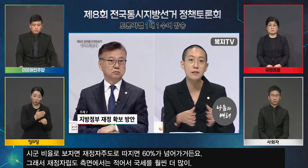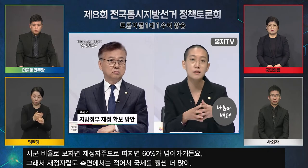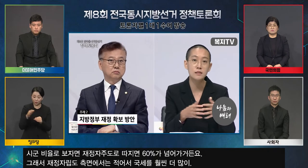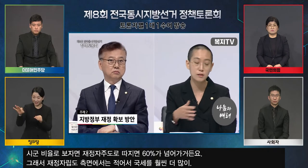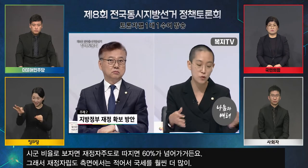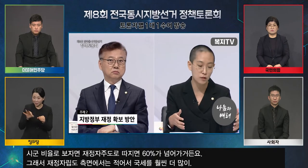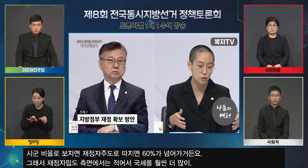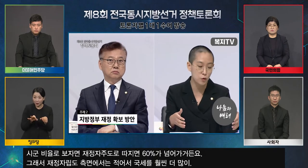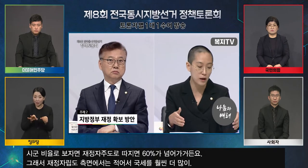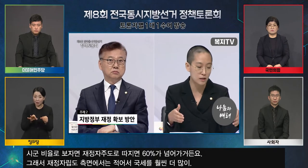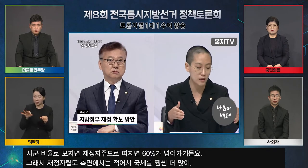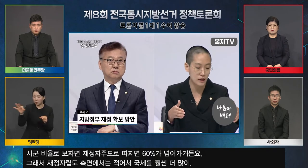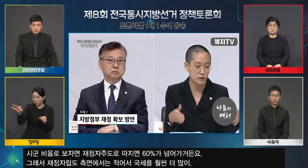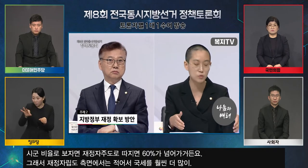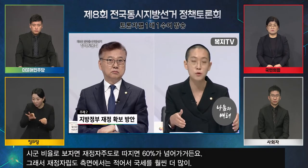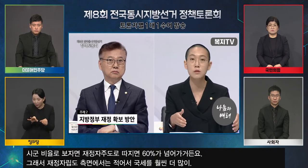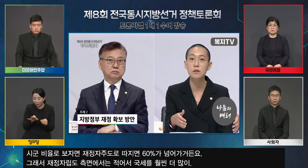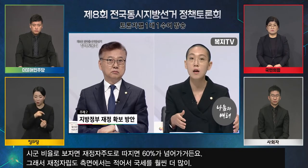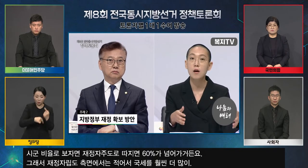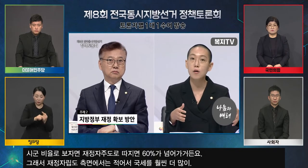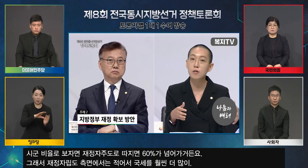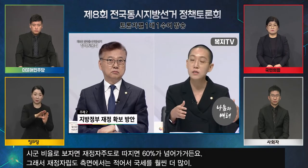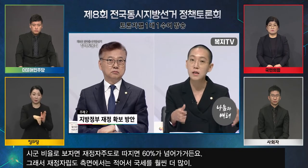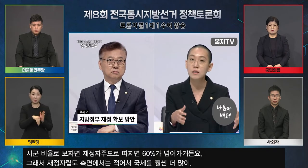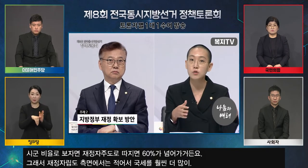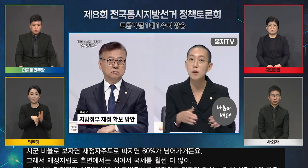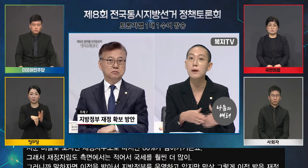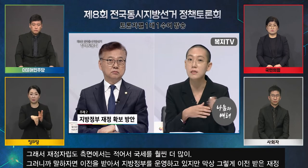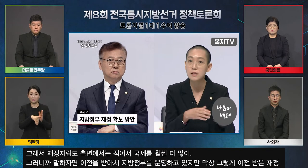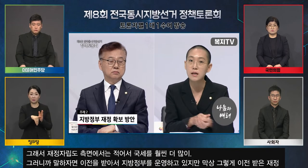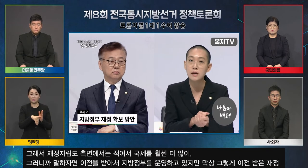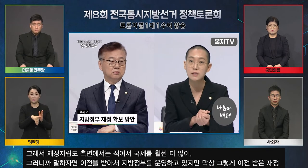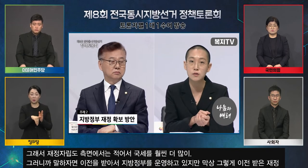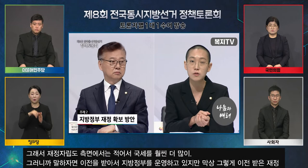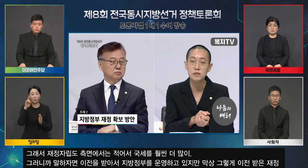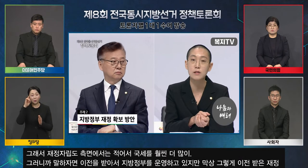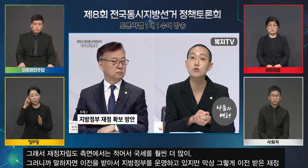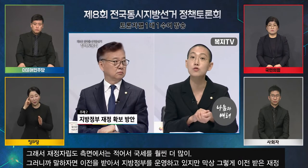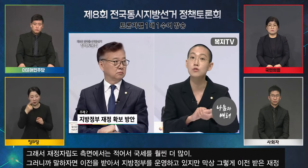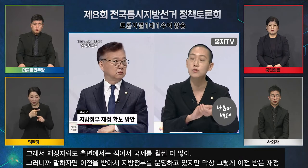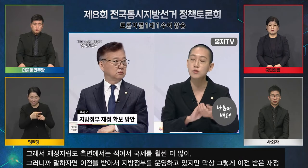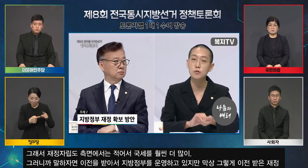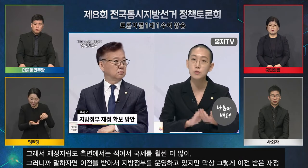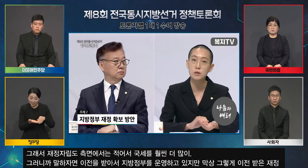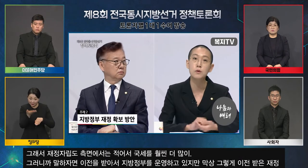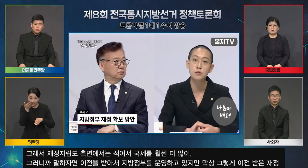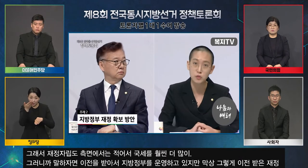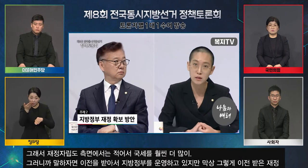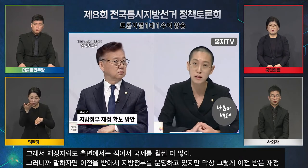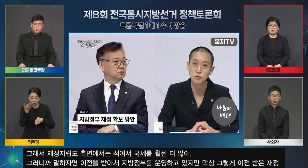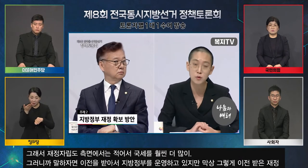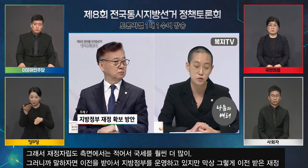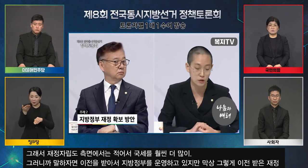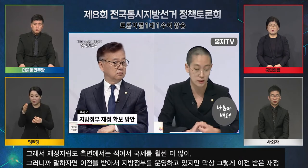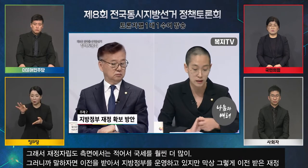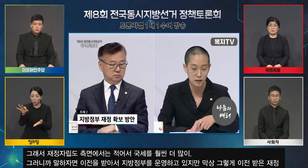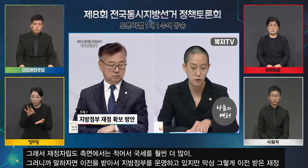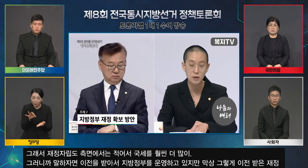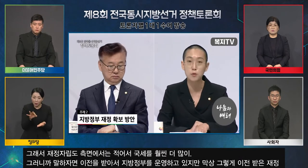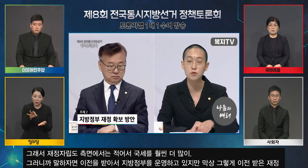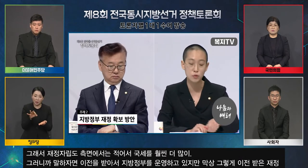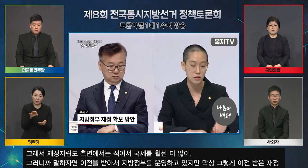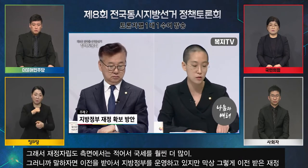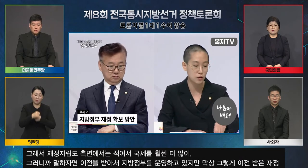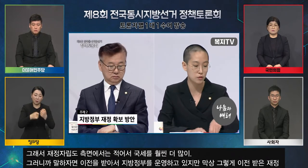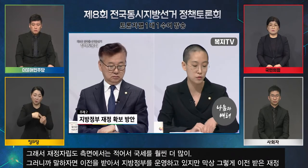이전 받은 재정에 운용하는 데 있어서는 크게는 절반 이상의 재정을 자주적으로 이용할 수 있다. 운용할 수 있다.